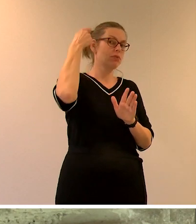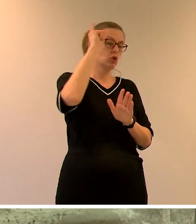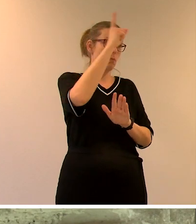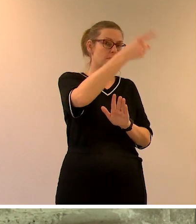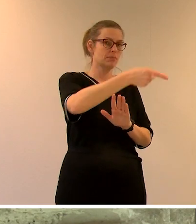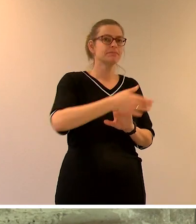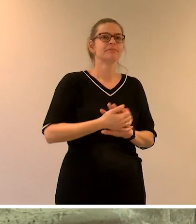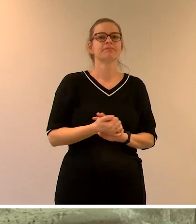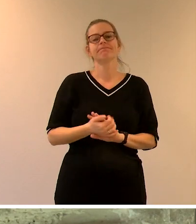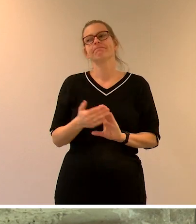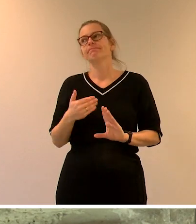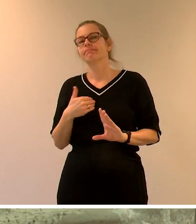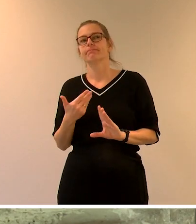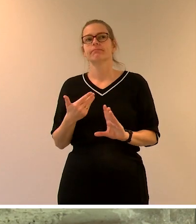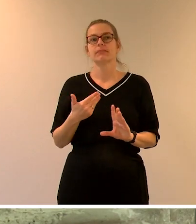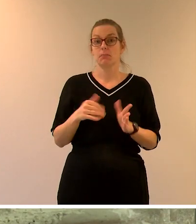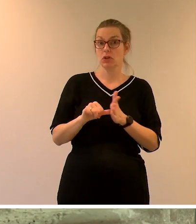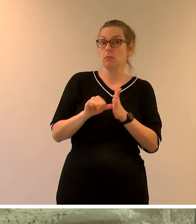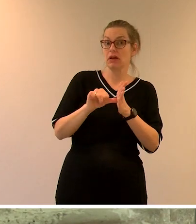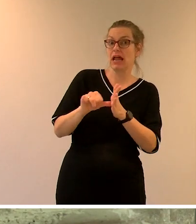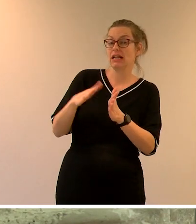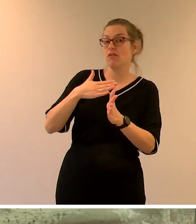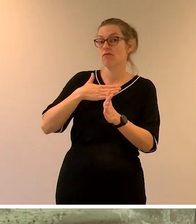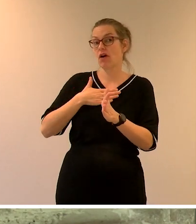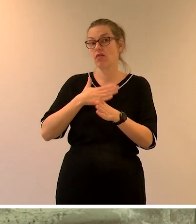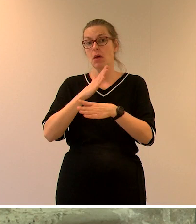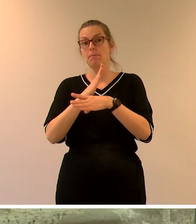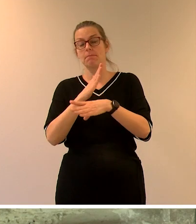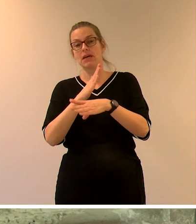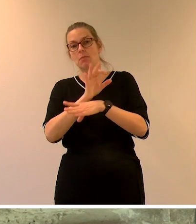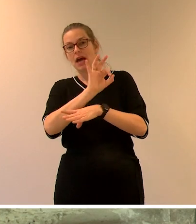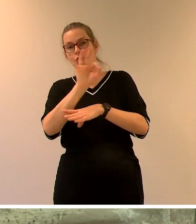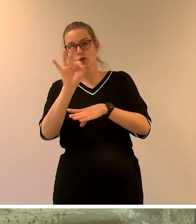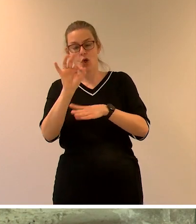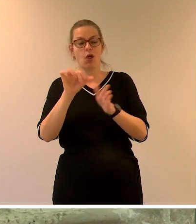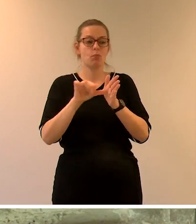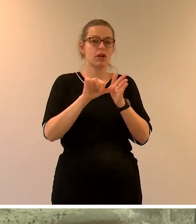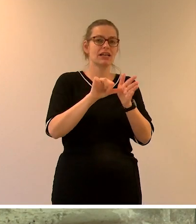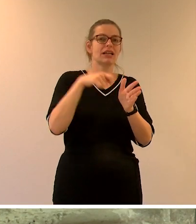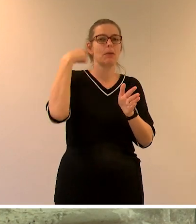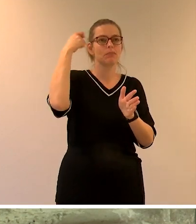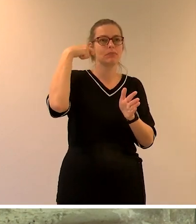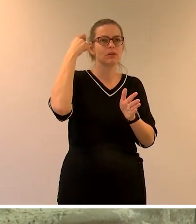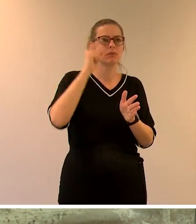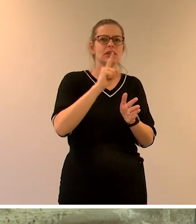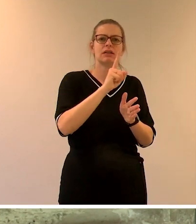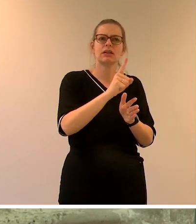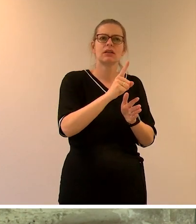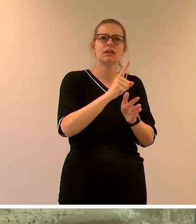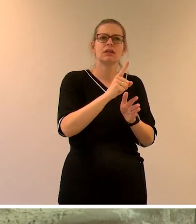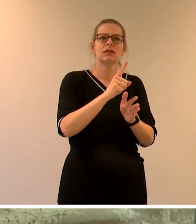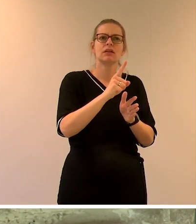we, weliswaar met begeleiding van de middelbare school, naar de bioscoopfilm